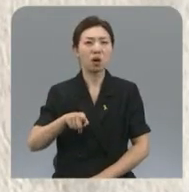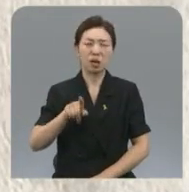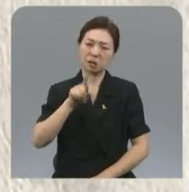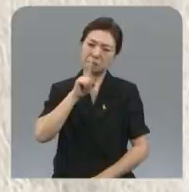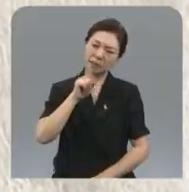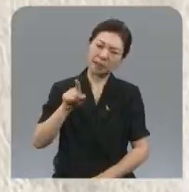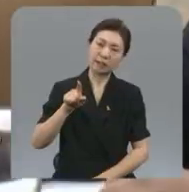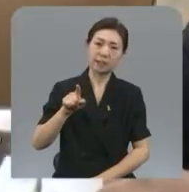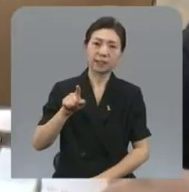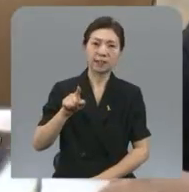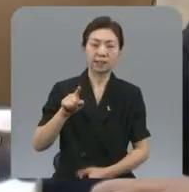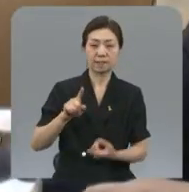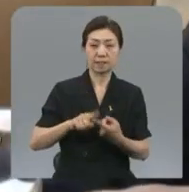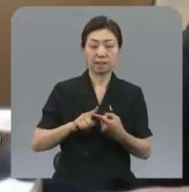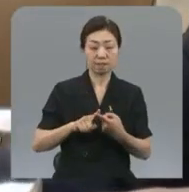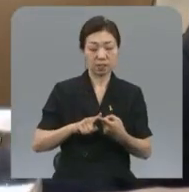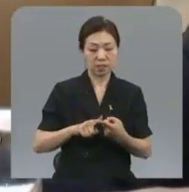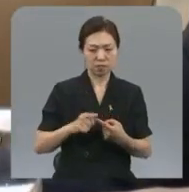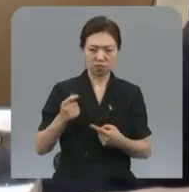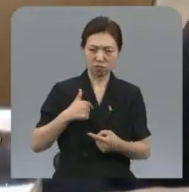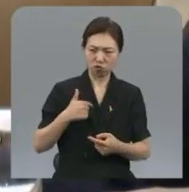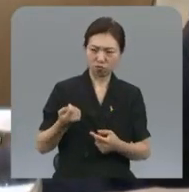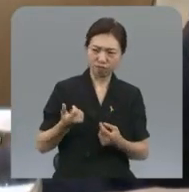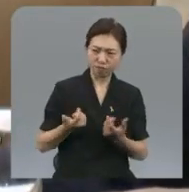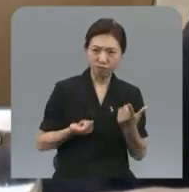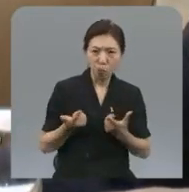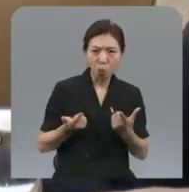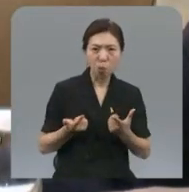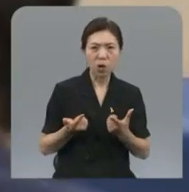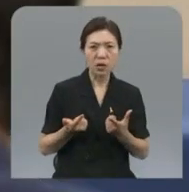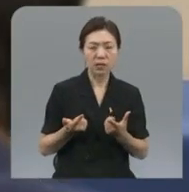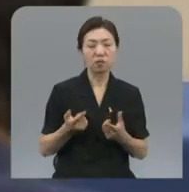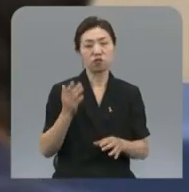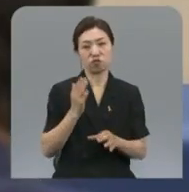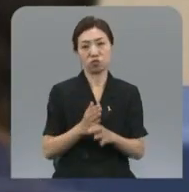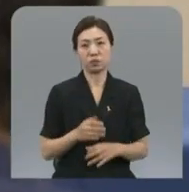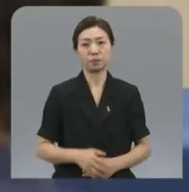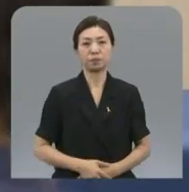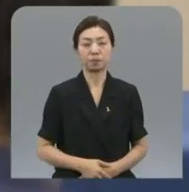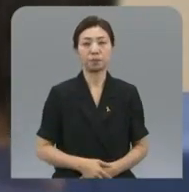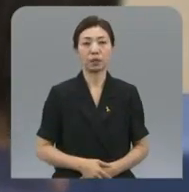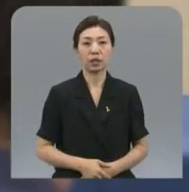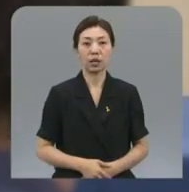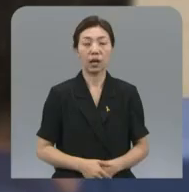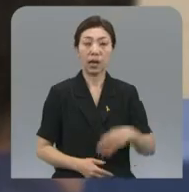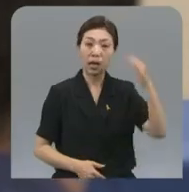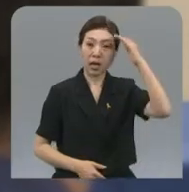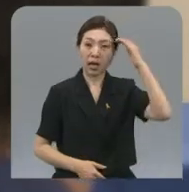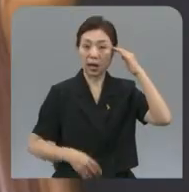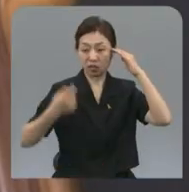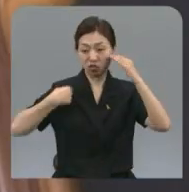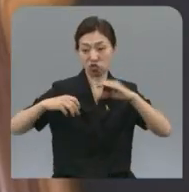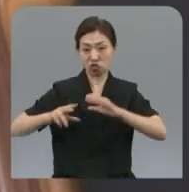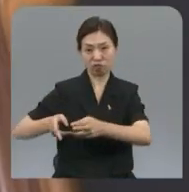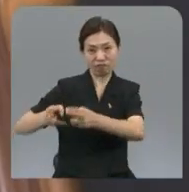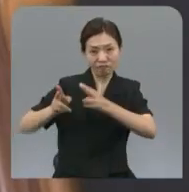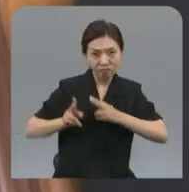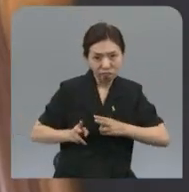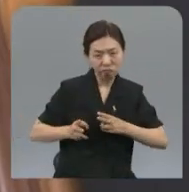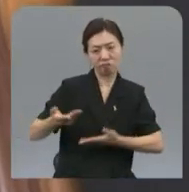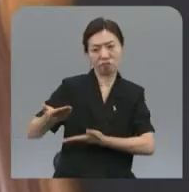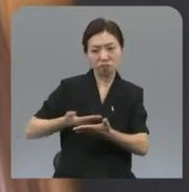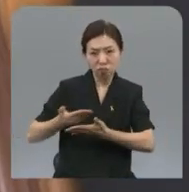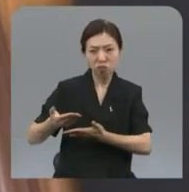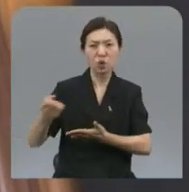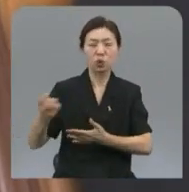в Китае им является неправильным и достойным сожалением шагом отметил посол правящая партия сила народа призывает